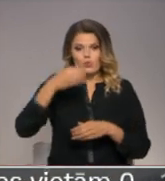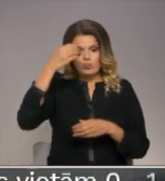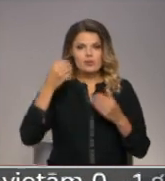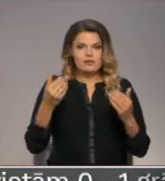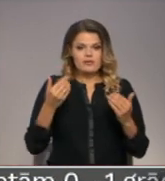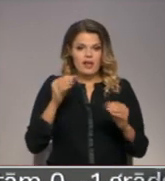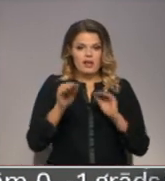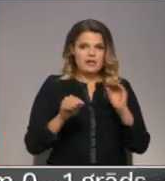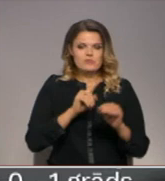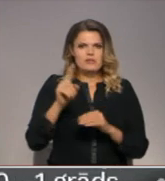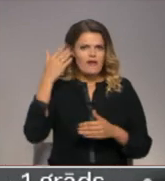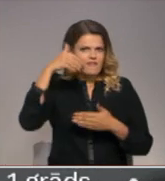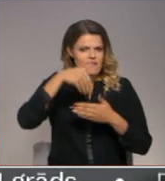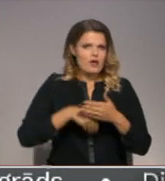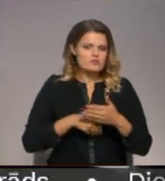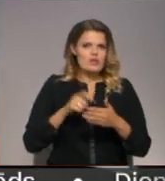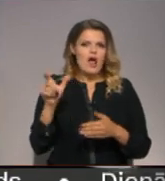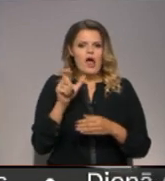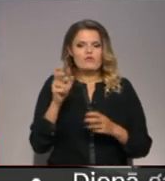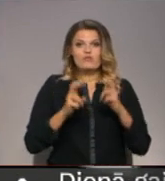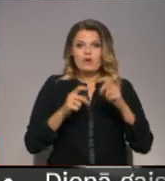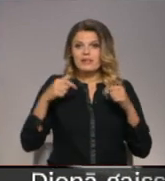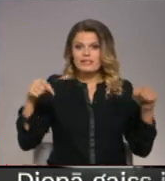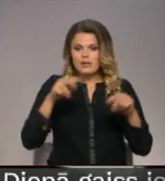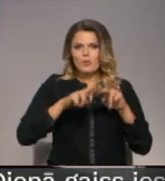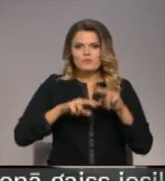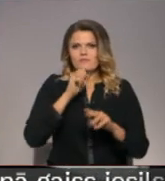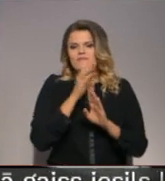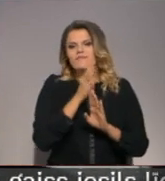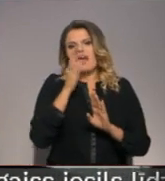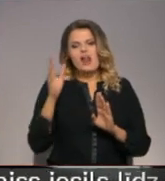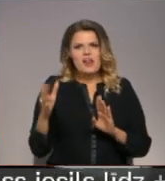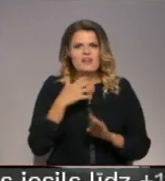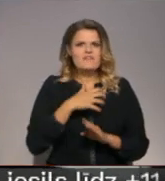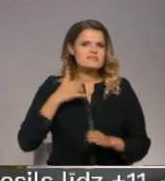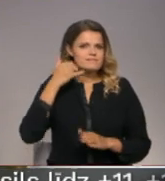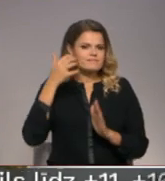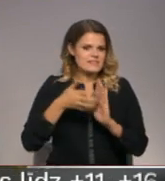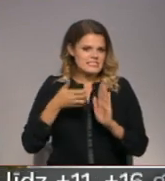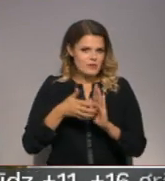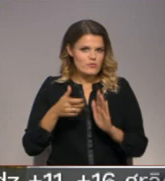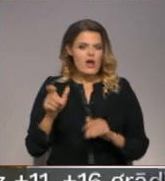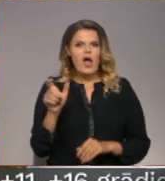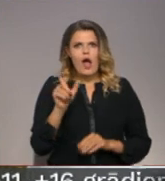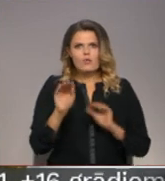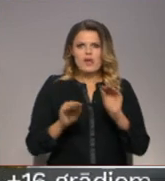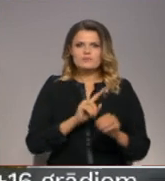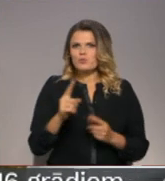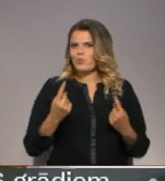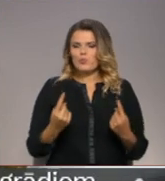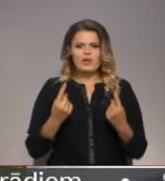ekspozīcija vēsturiskajā adatu fabrikas teritorijā, uzbūvēts vēlāk telegrāfa vajadzībām. Adatu ekspozīcija ir unikāla